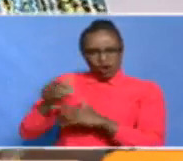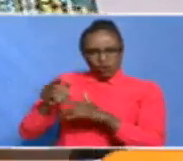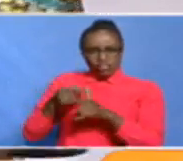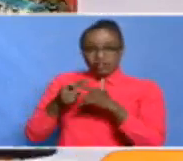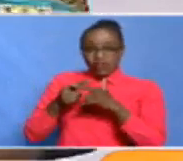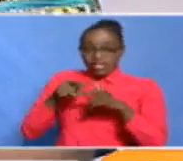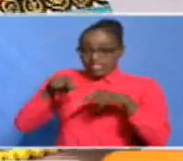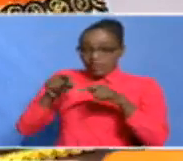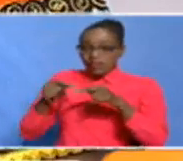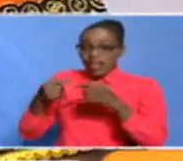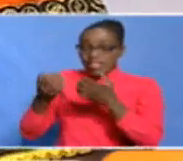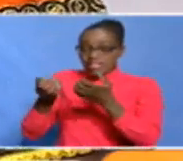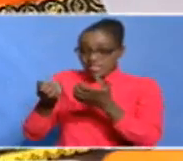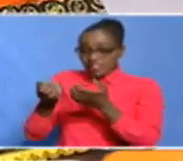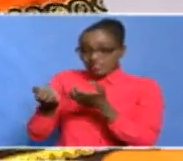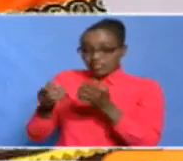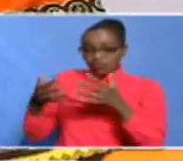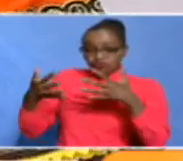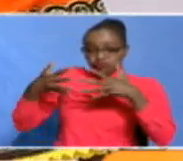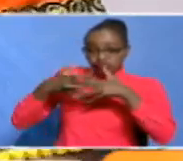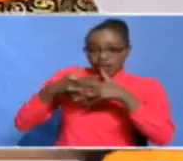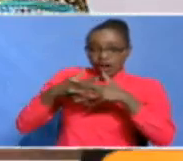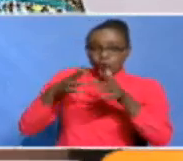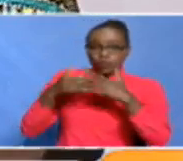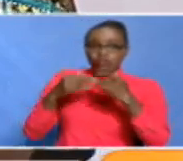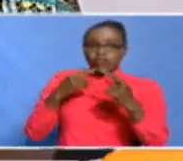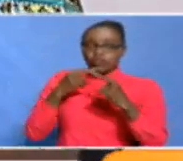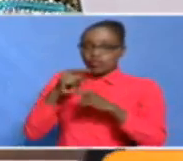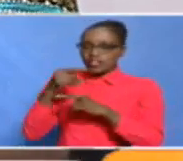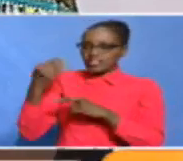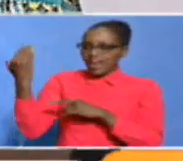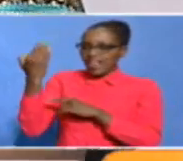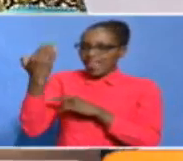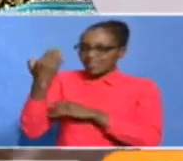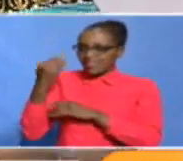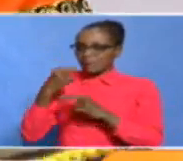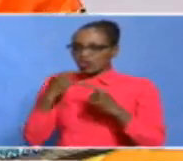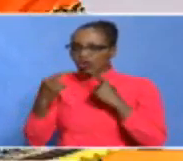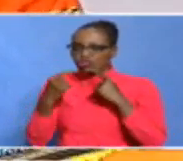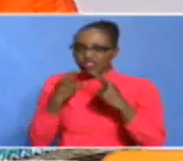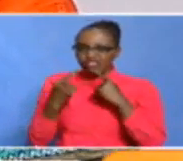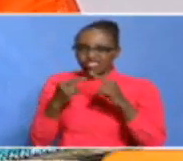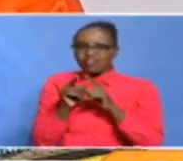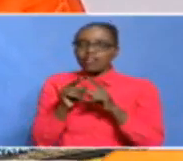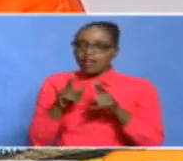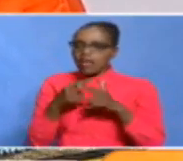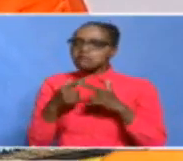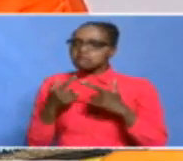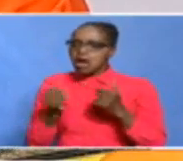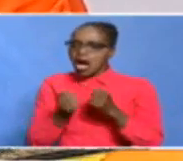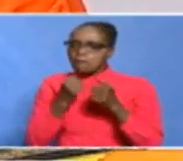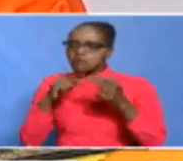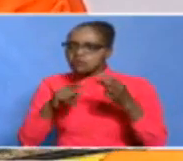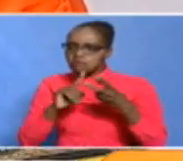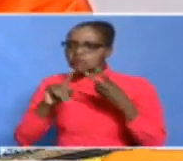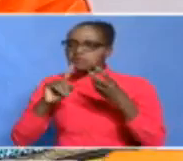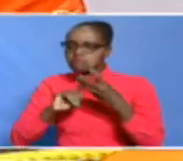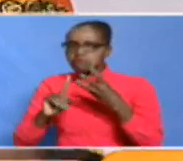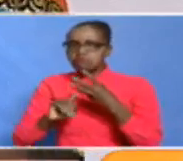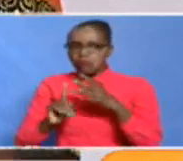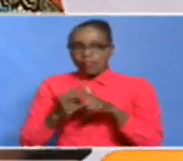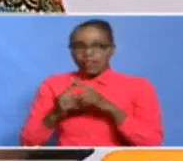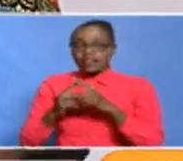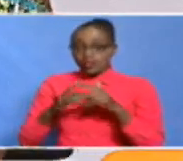mtakana aingiliane na wewe unapozungumzia kule shule, yule profesa nimeudhiana naye hivi. Sasa kumbe alafu ikawaje? Ikawa hivi na hivi ikawa.